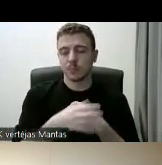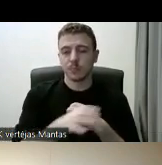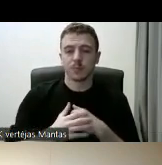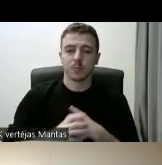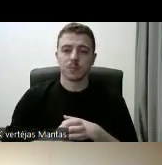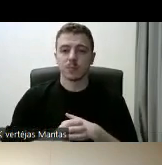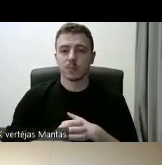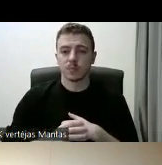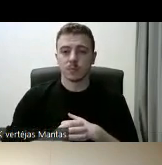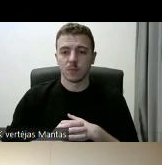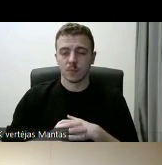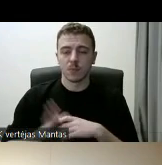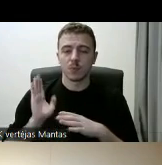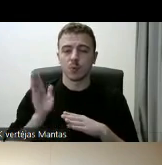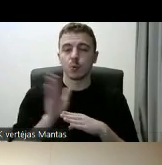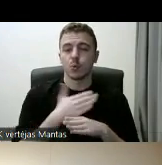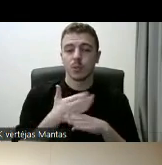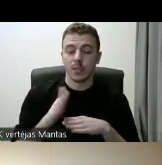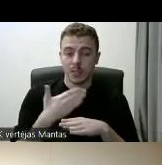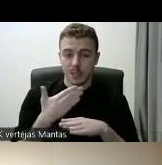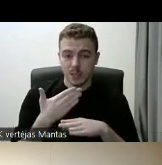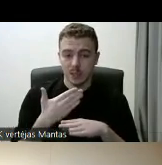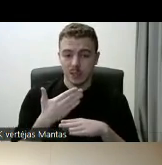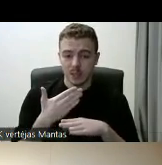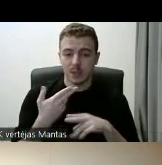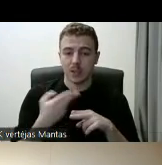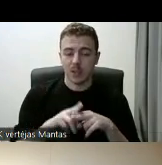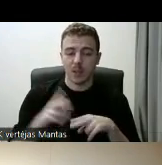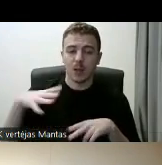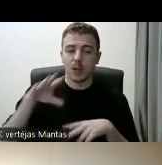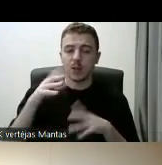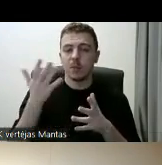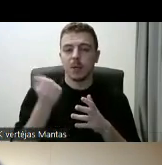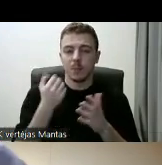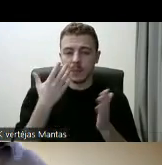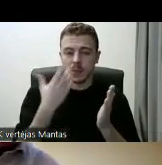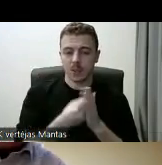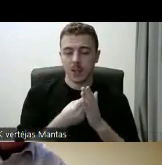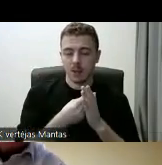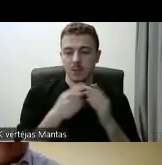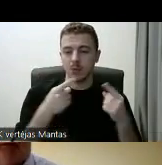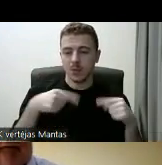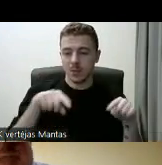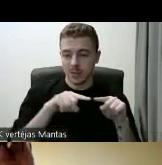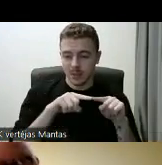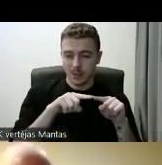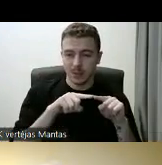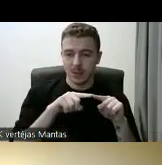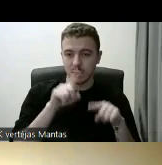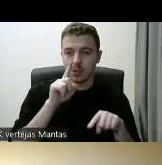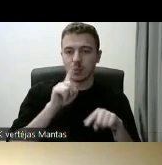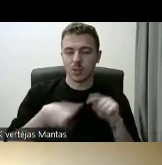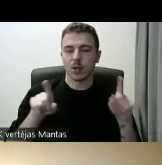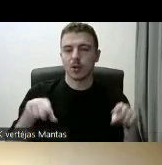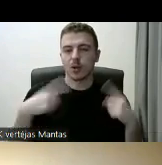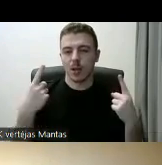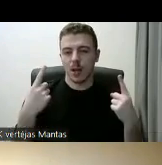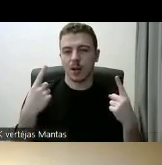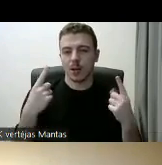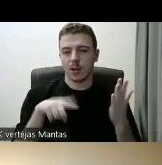jūs būsite, jūs suskirsite, tai vat, jūs paimate savo tą sritį ir iš karto keliate